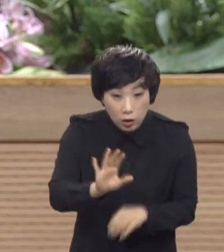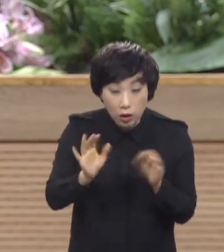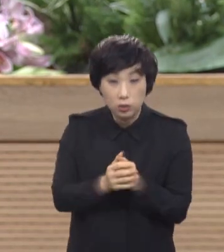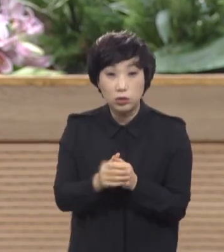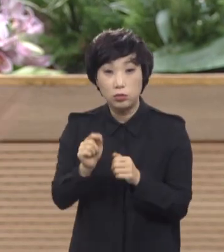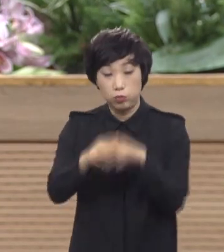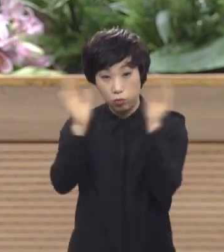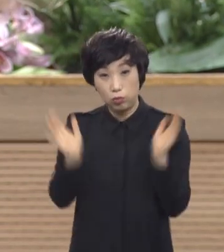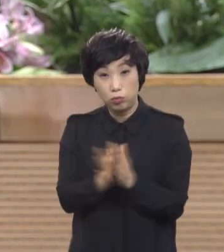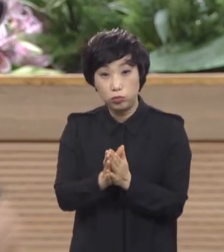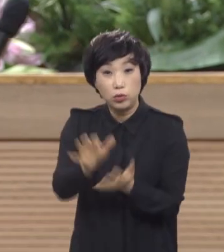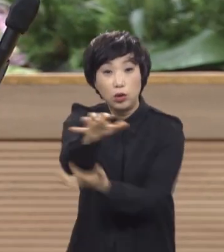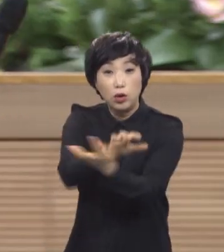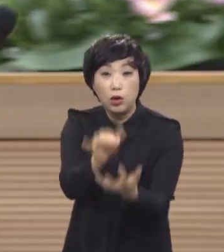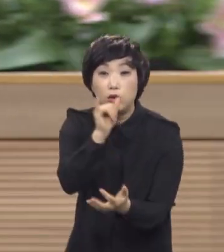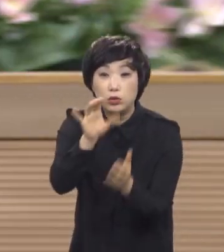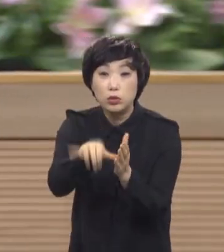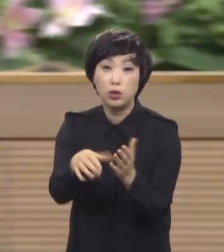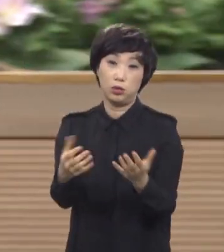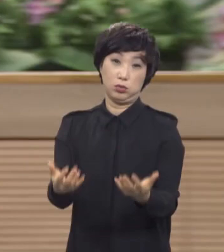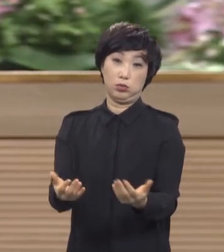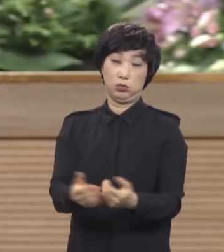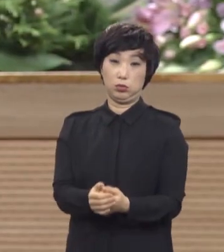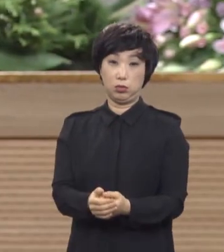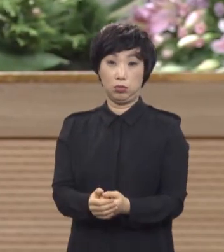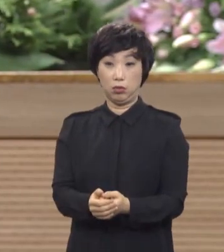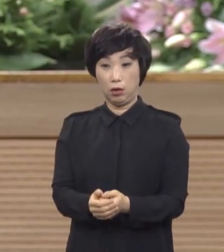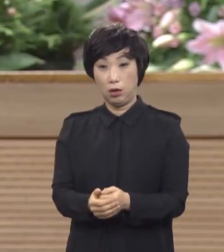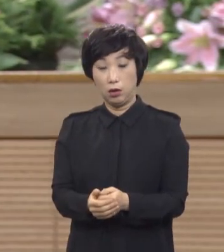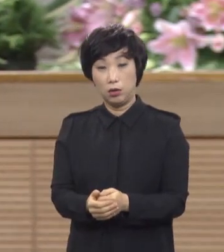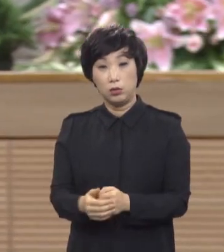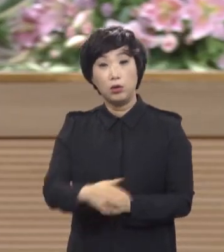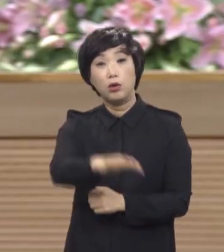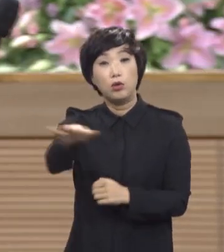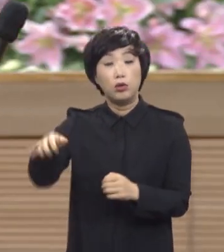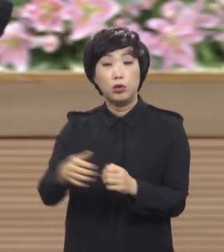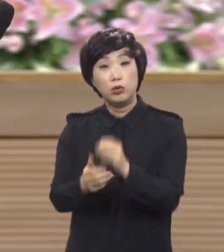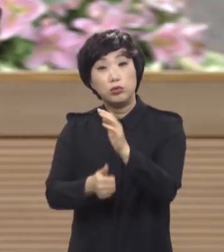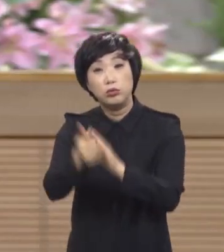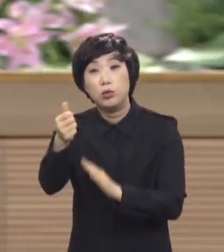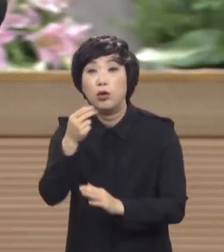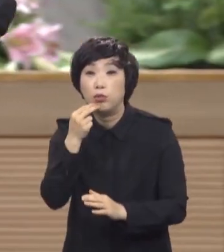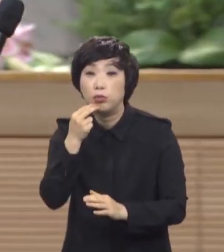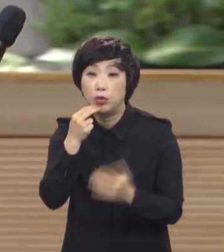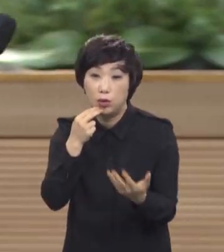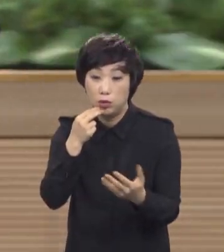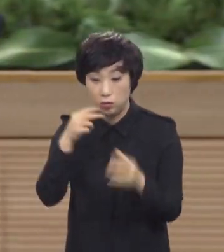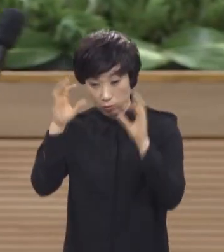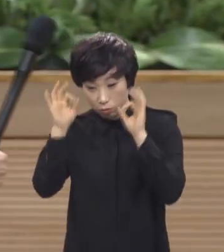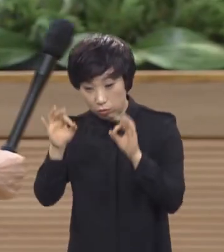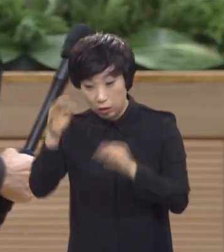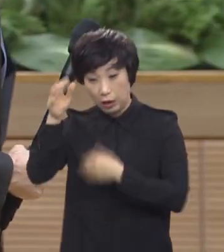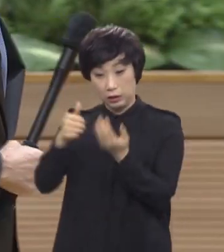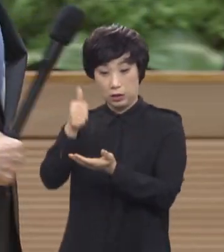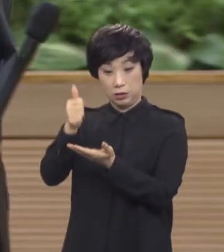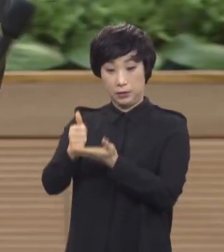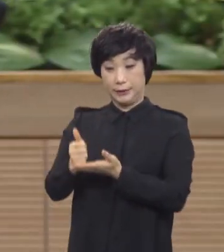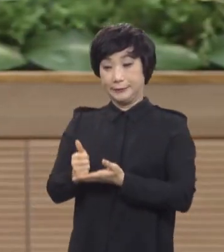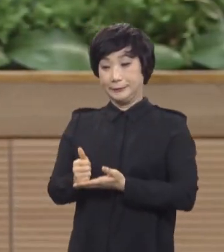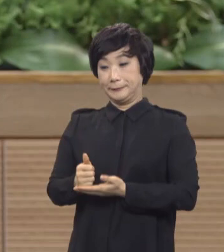파괴될 때 그때는 더 이상 이 땅에 희망이 있겠느냐 이를 바라보시는 하나님께서